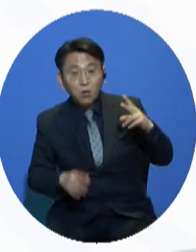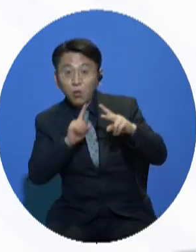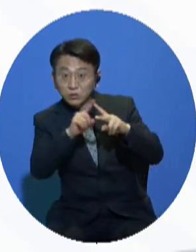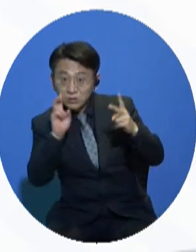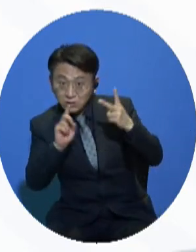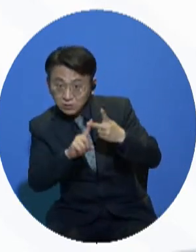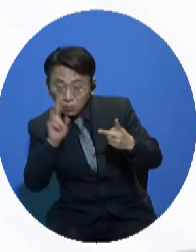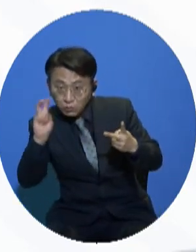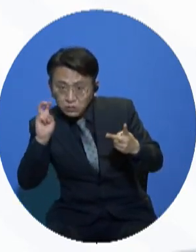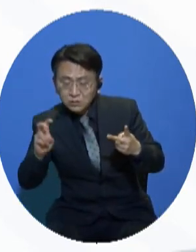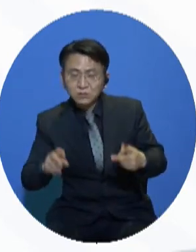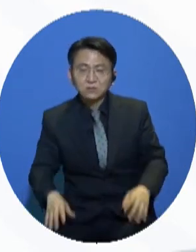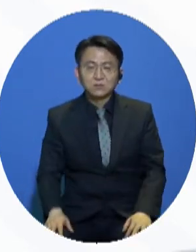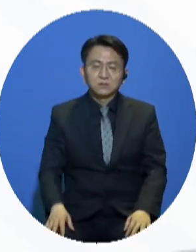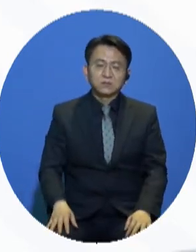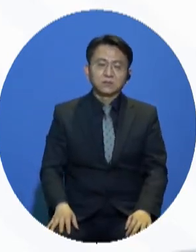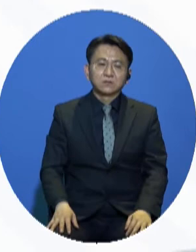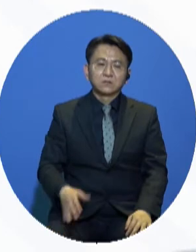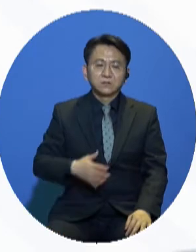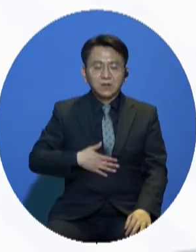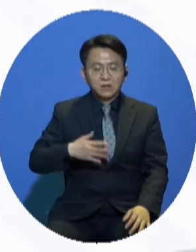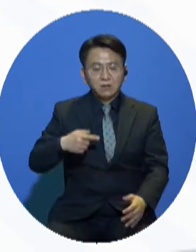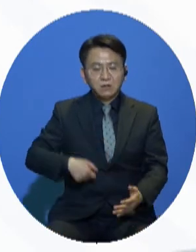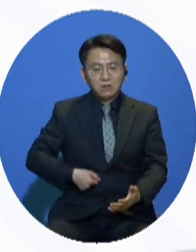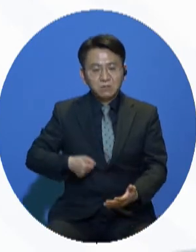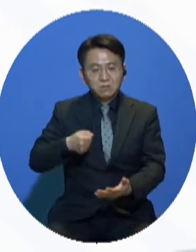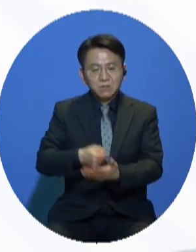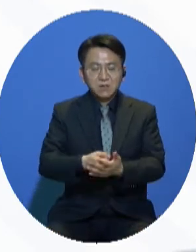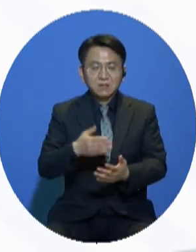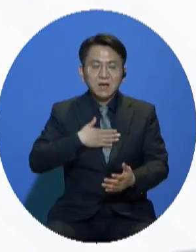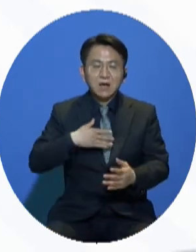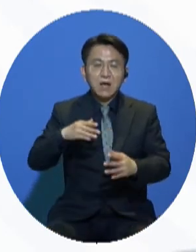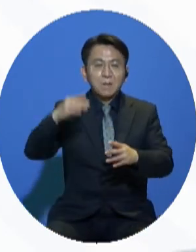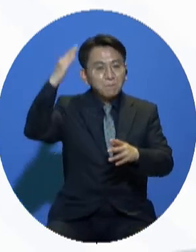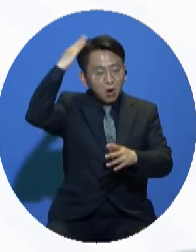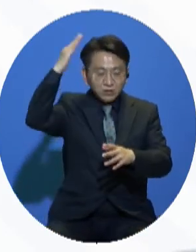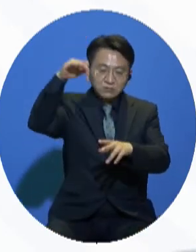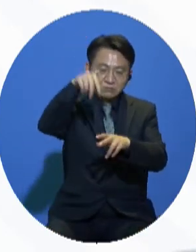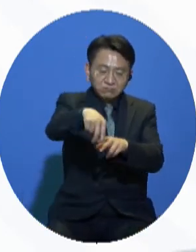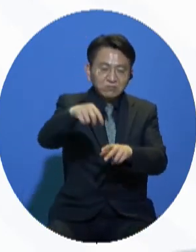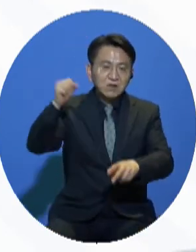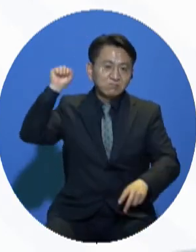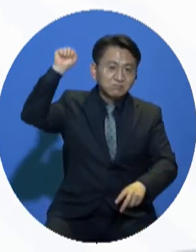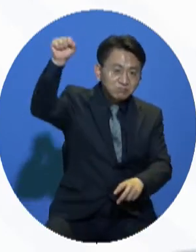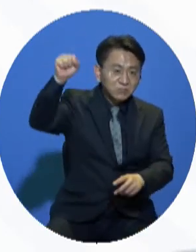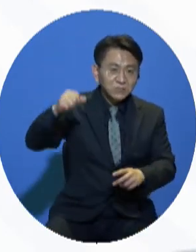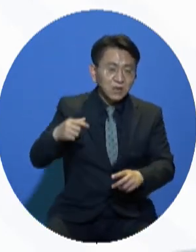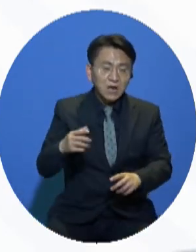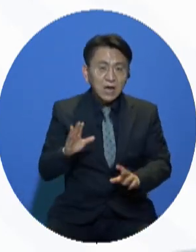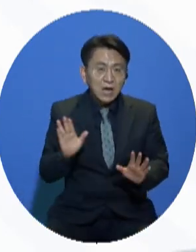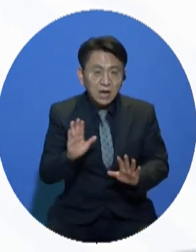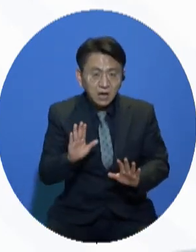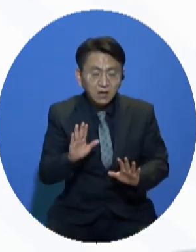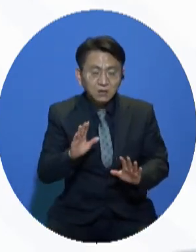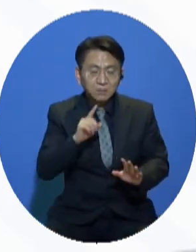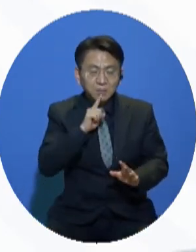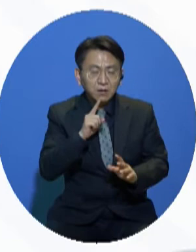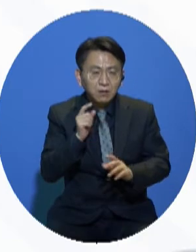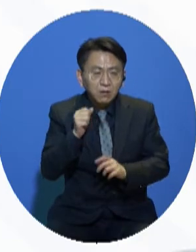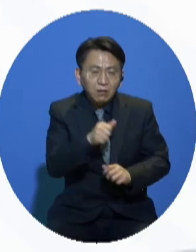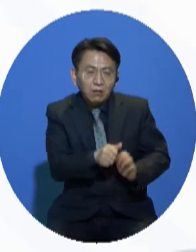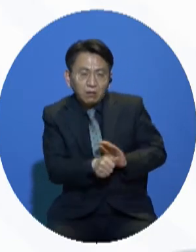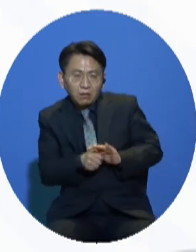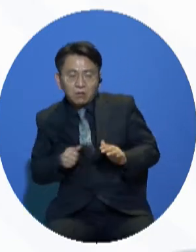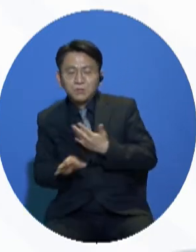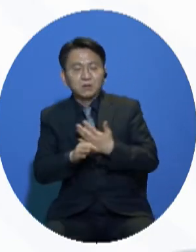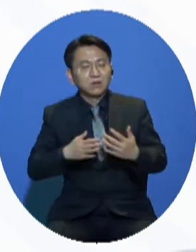of them 내가 would have put their hand up and 용기 gone, 있게 yeah, I'll get in 파일럿을 the back 하겠다라고 of 제가 a bobsled 하지 with a disabled 않았다면은 person driving? 지금 이